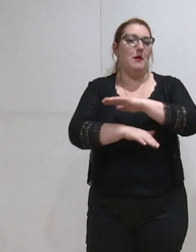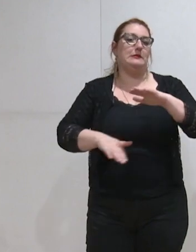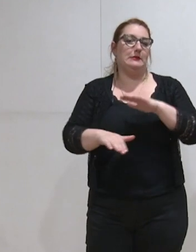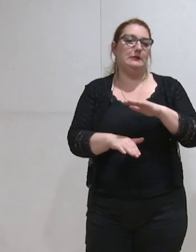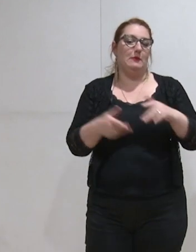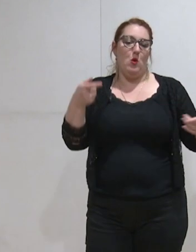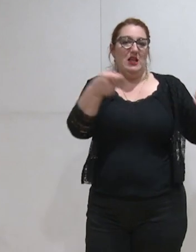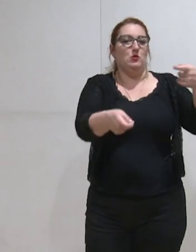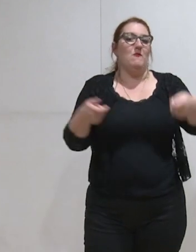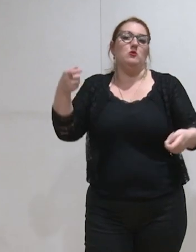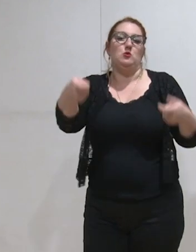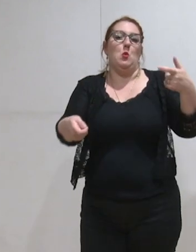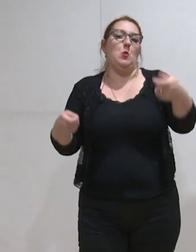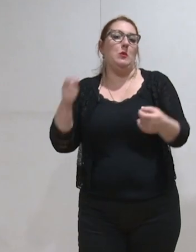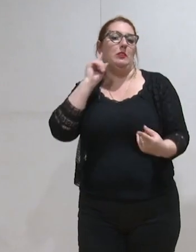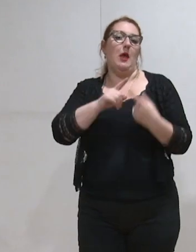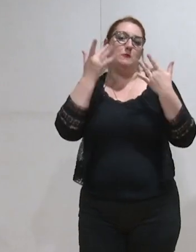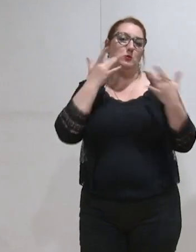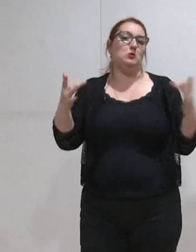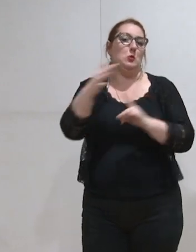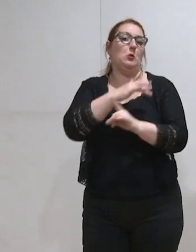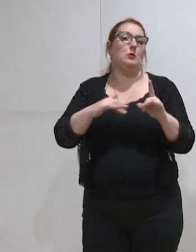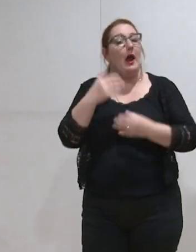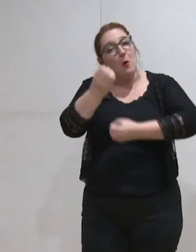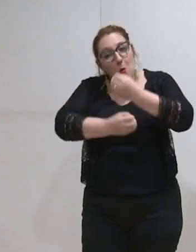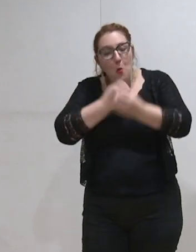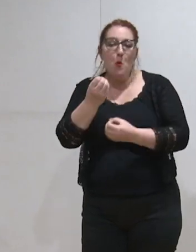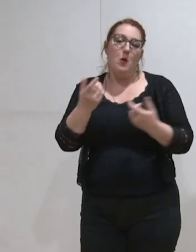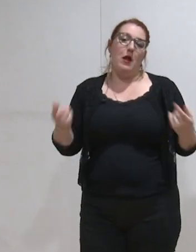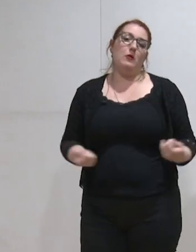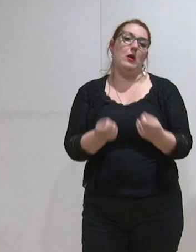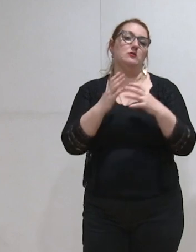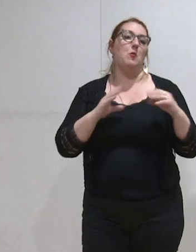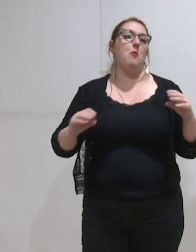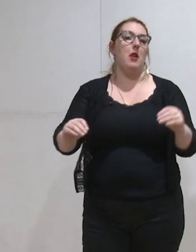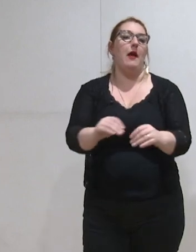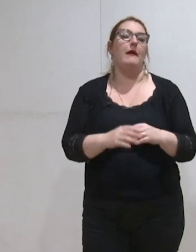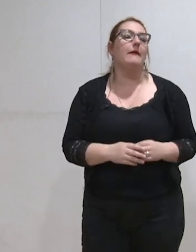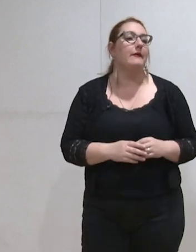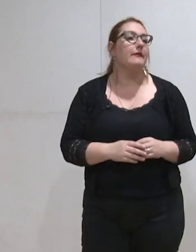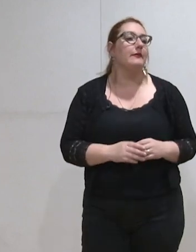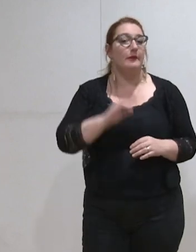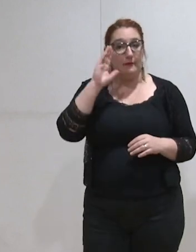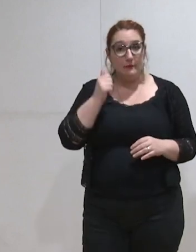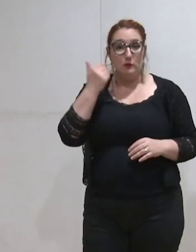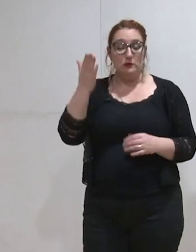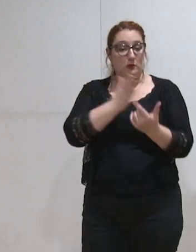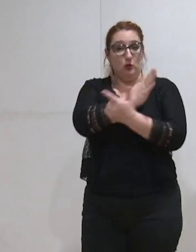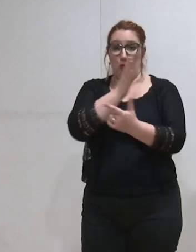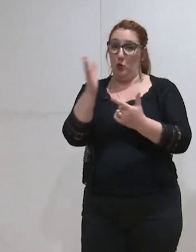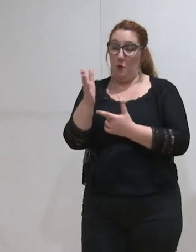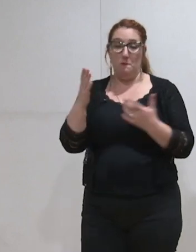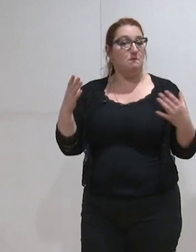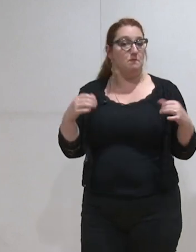subventions attribuées aux socioculturels et ou d'éducation populaire donc il fallait faire deux choses la